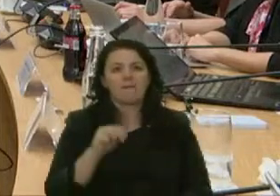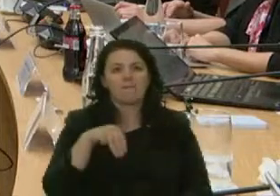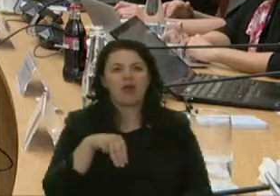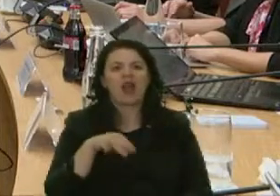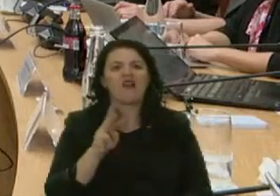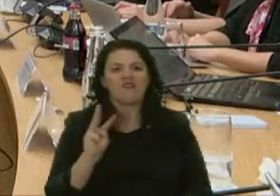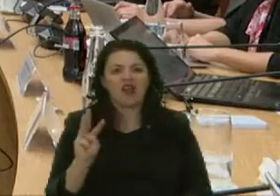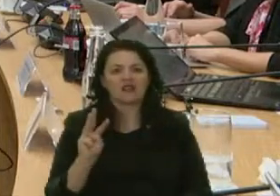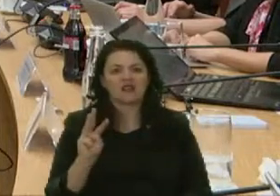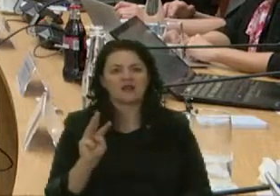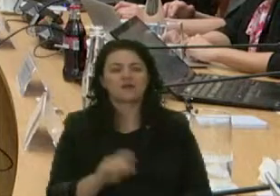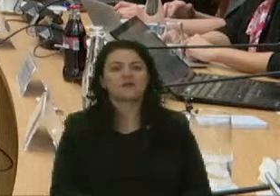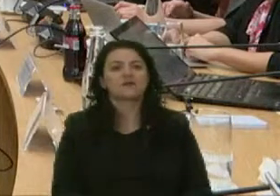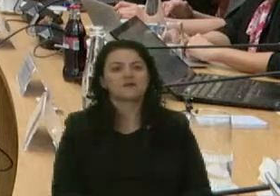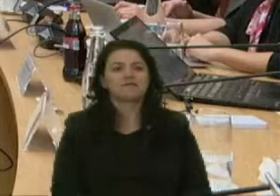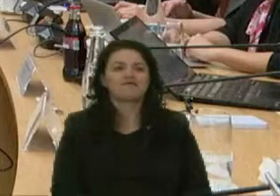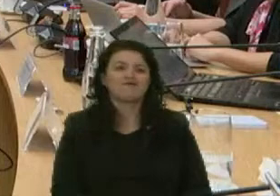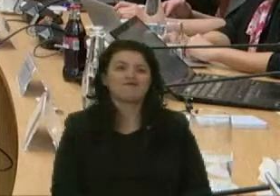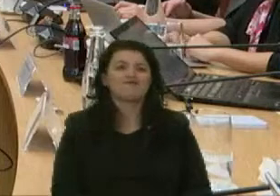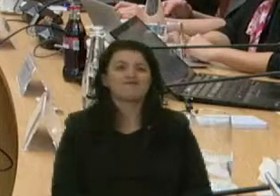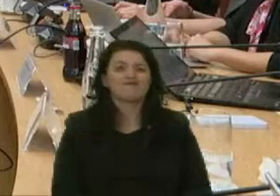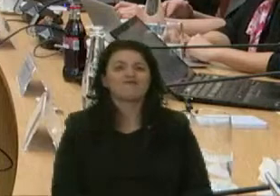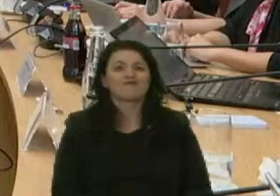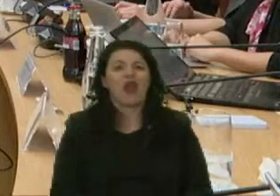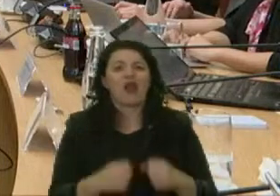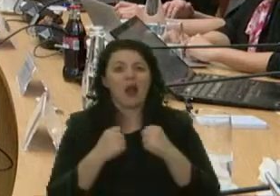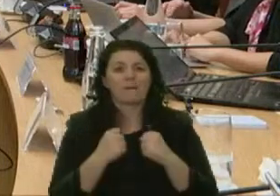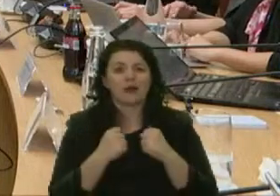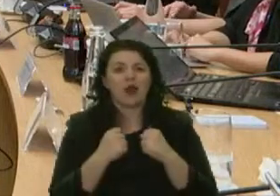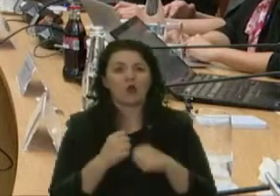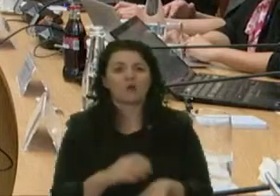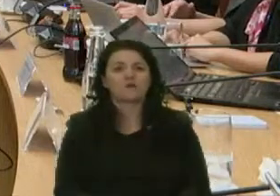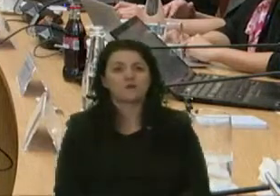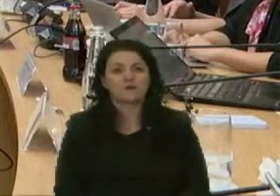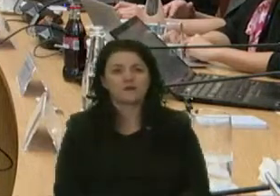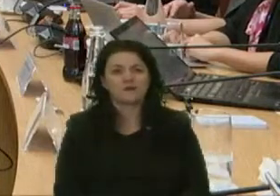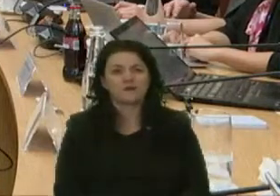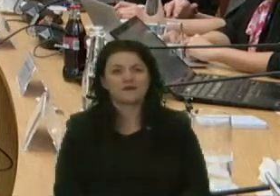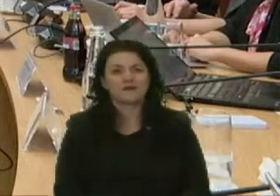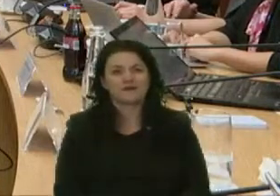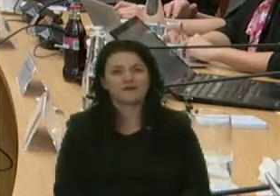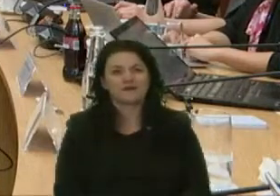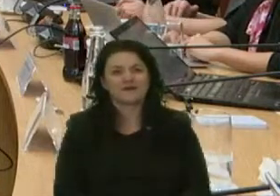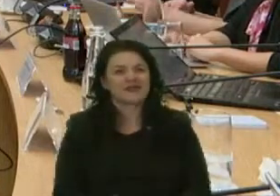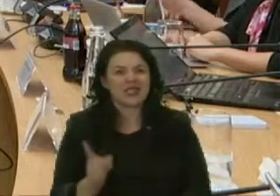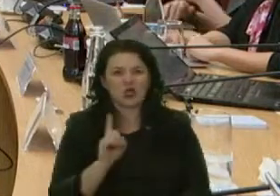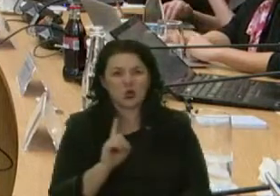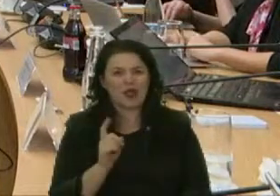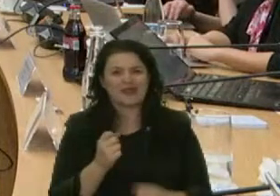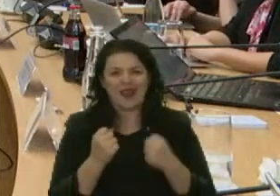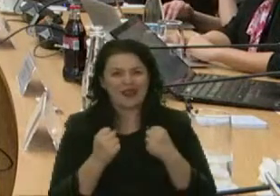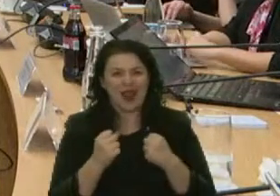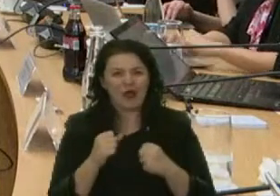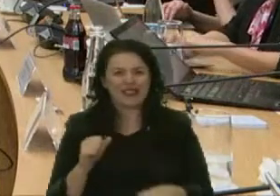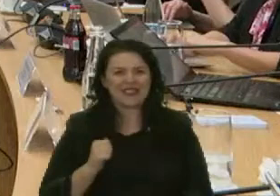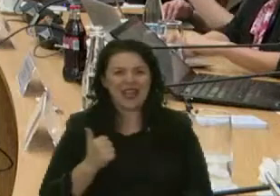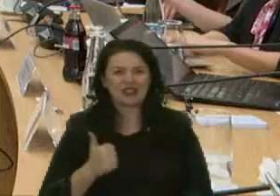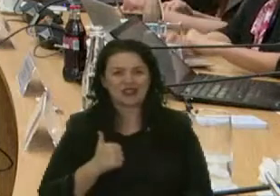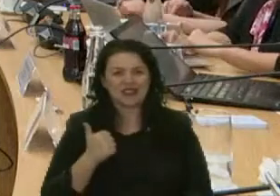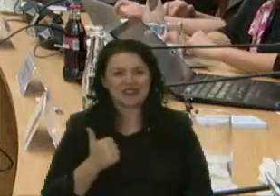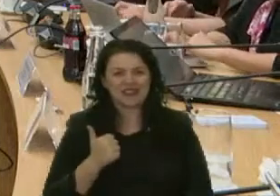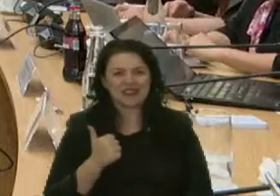mew cam greu cu Mega domnul primar nimic nu este greu când ești